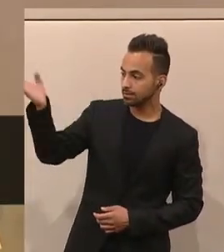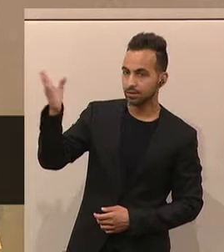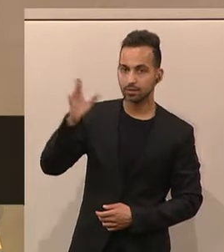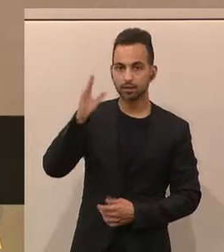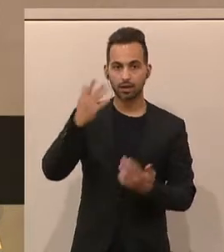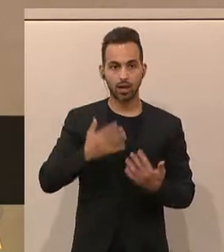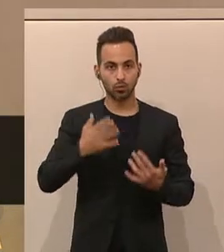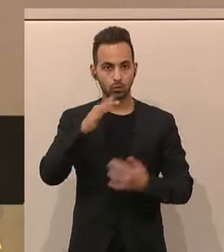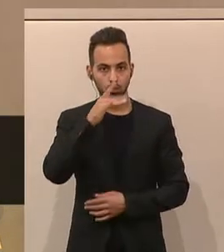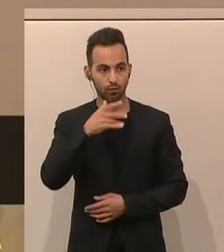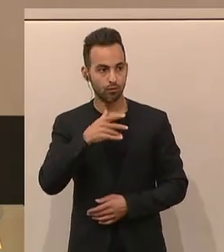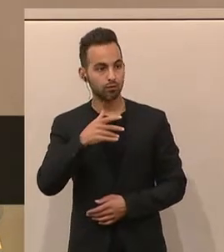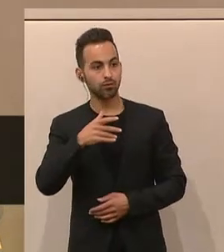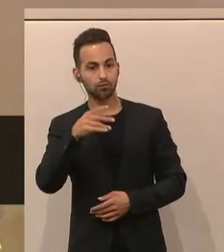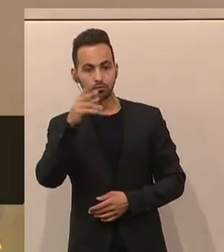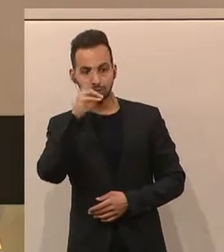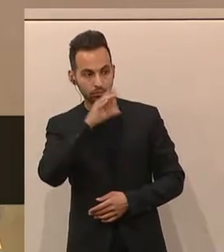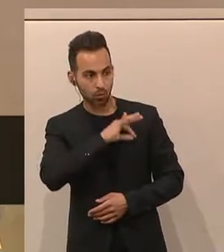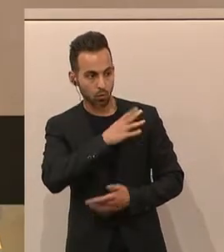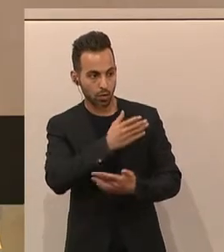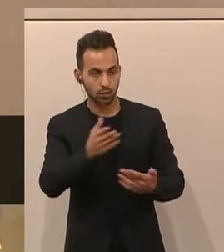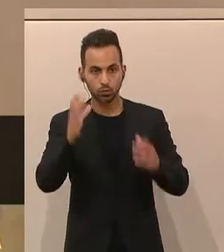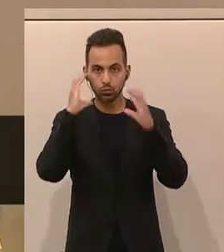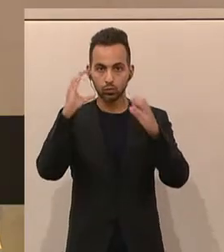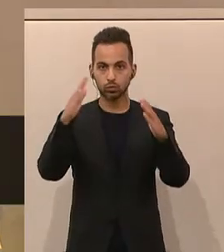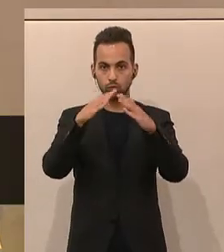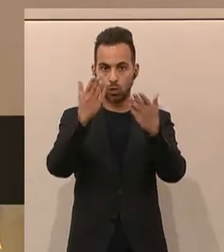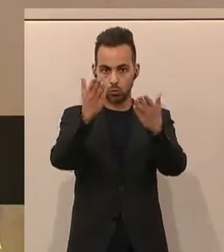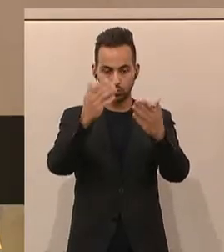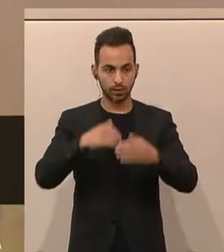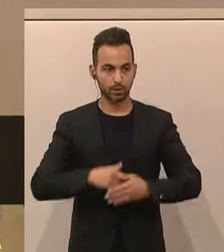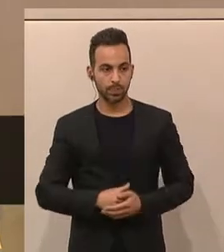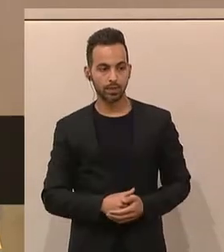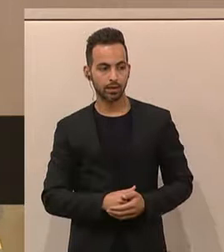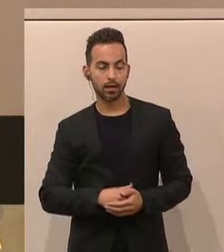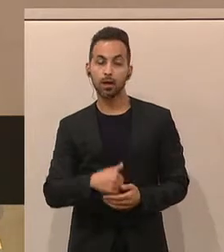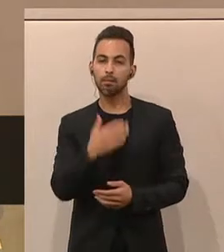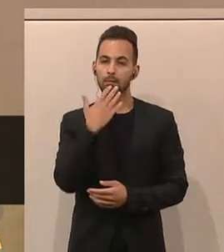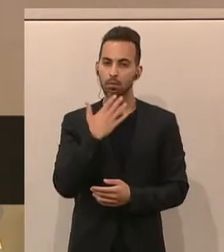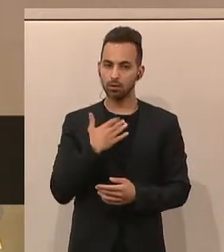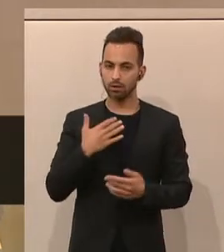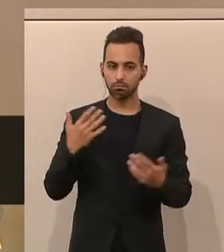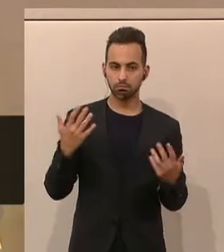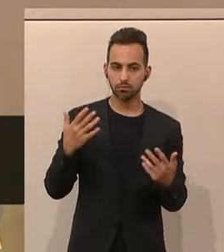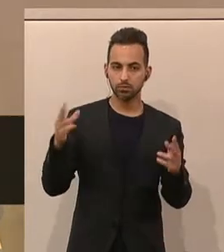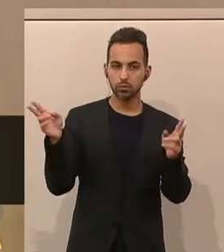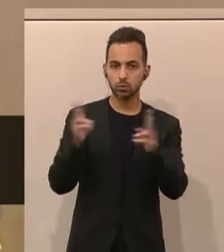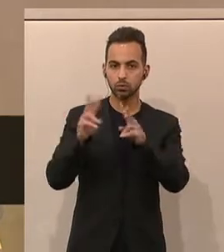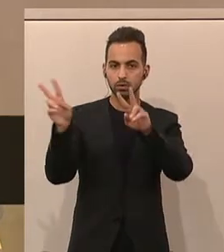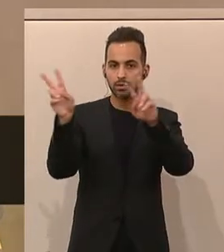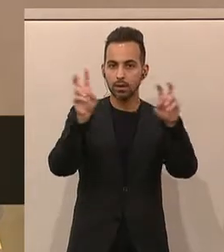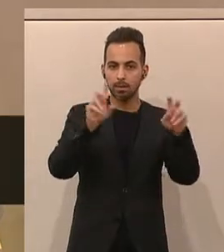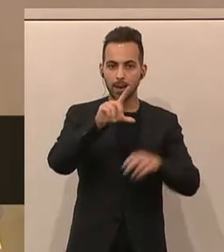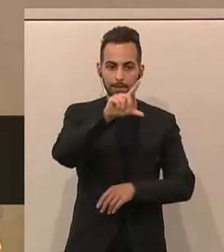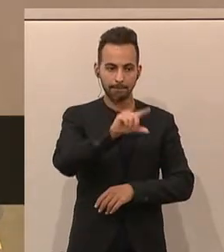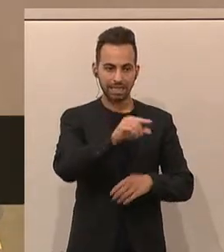und liebe Zuseher zu Hause. Ich darf Sie kurz aus der Thematik der Mindestsicherung